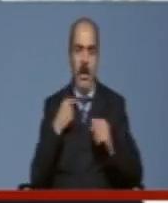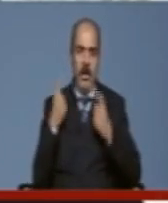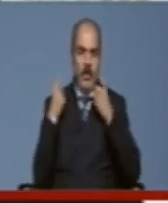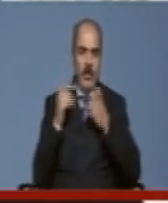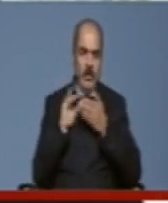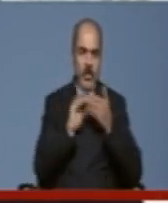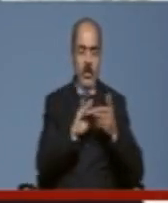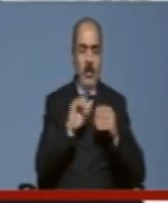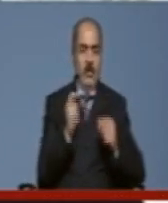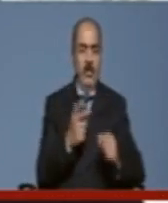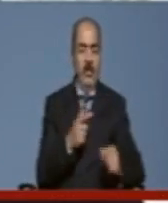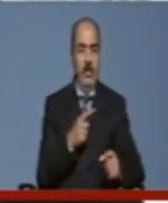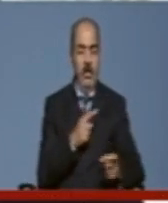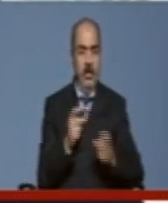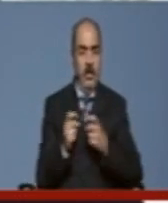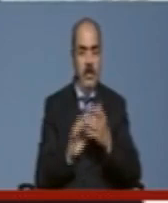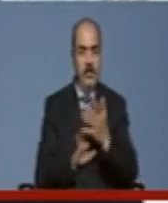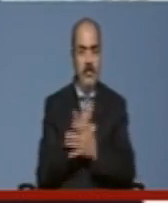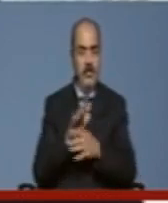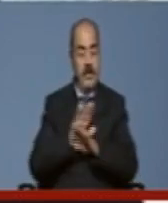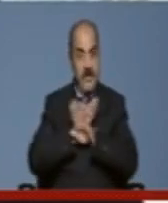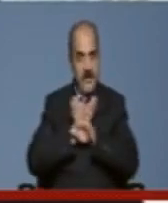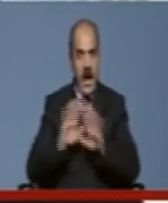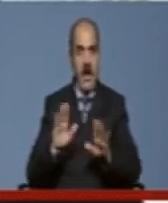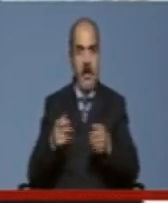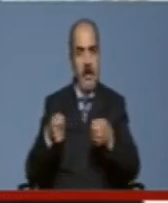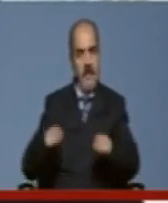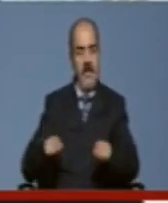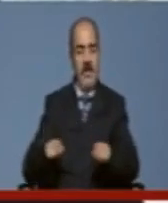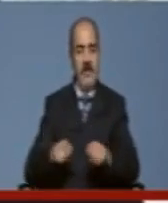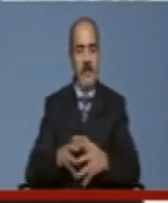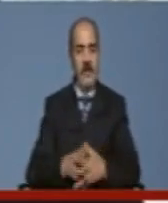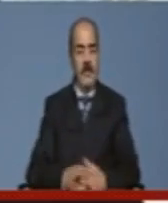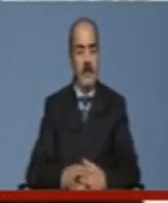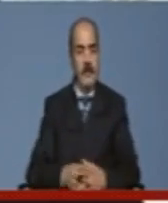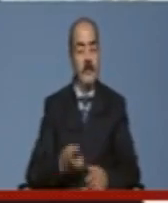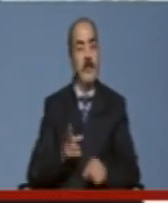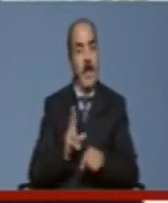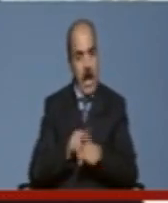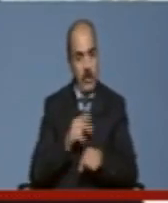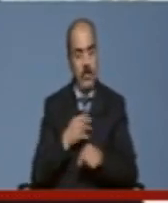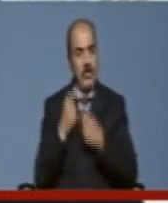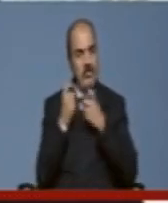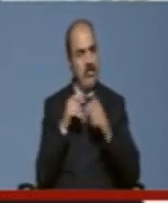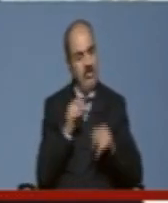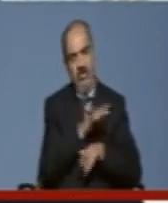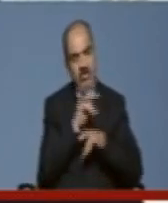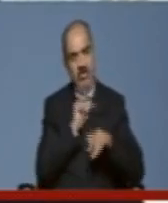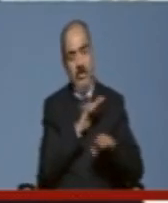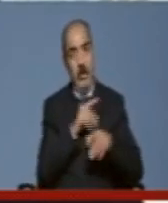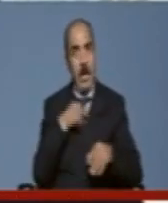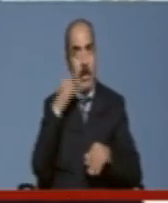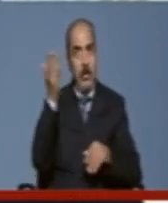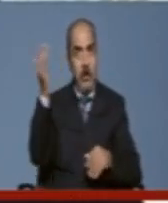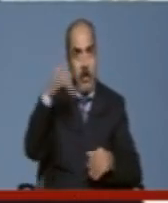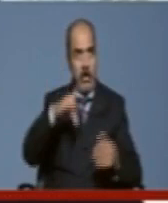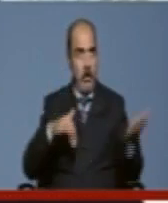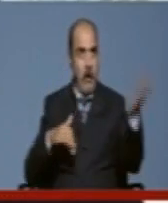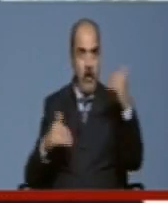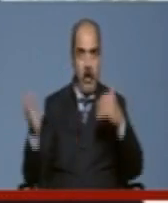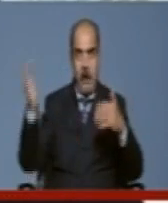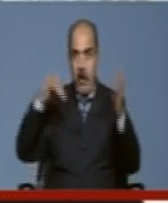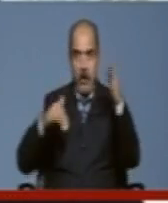تخفيض التوتر ما امكن، عدم او السعي الى عدم دخول اطراف اخرى في النزاع